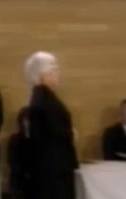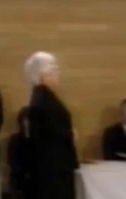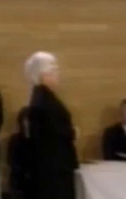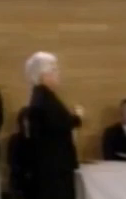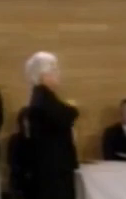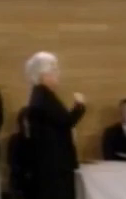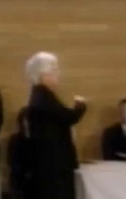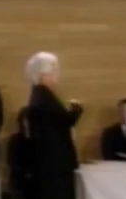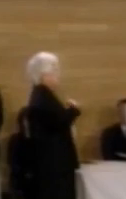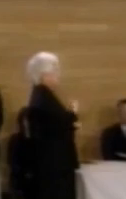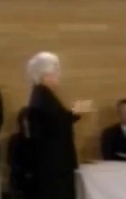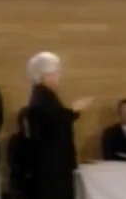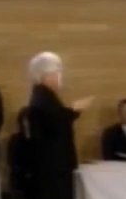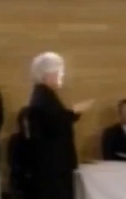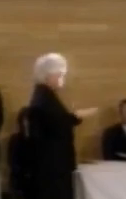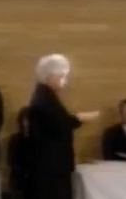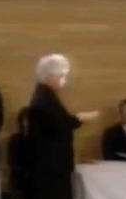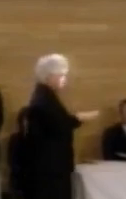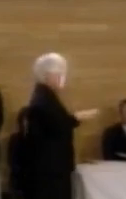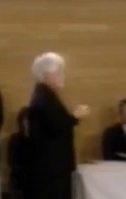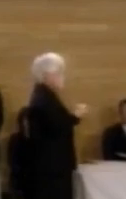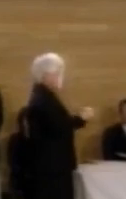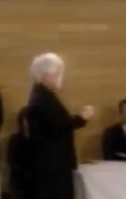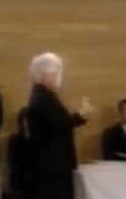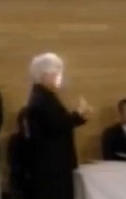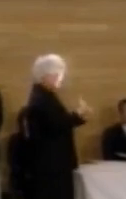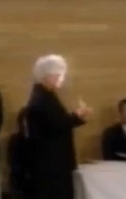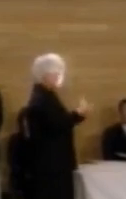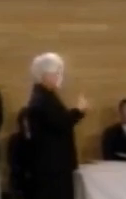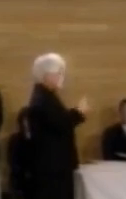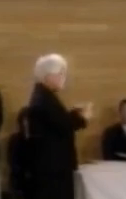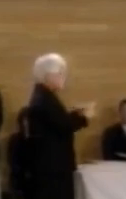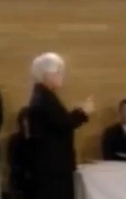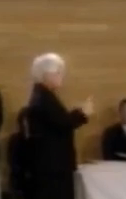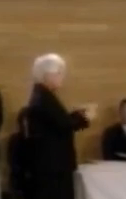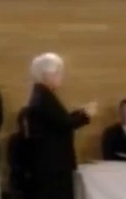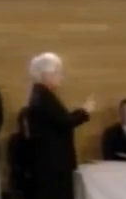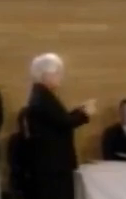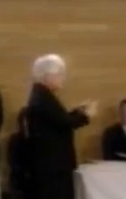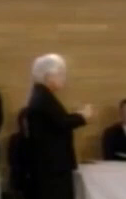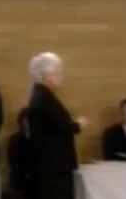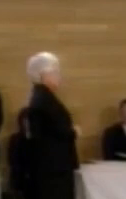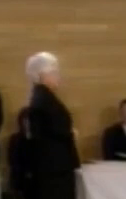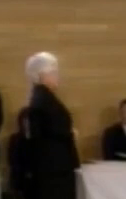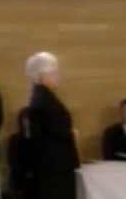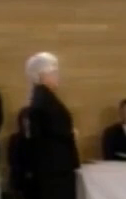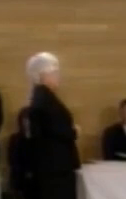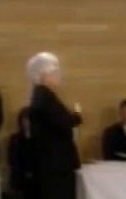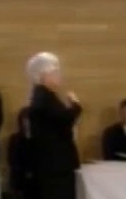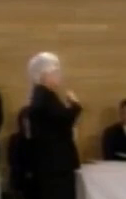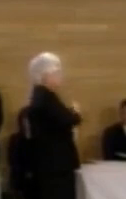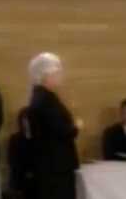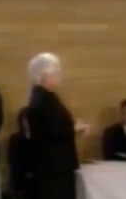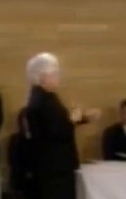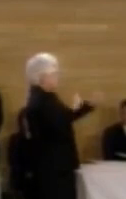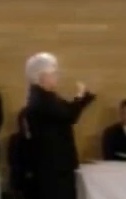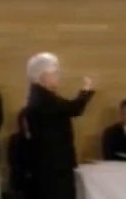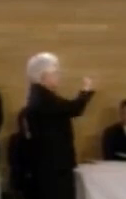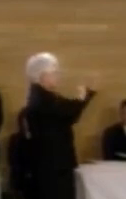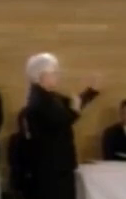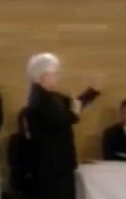私たちは今少しずつではありますが、確かに希望に向かっています。